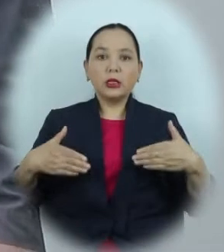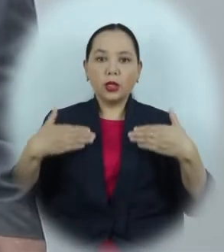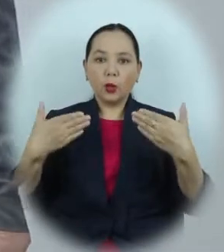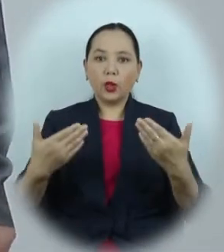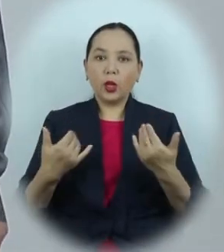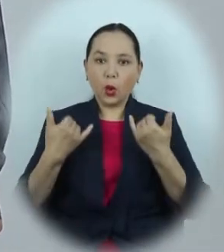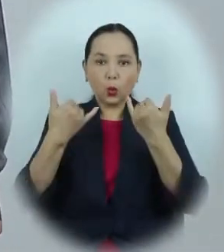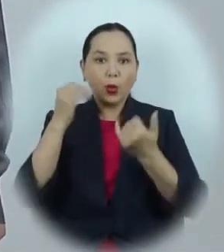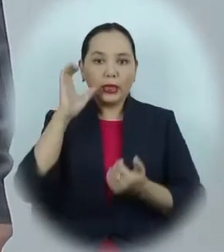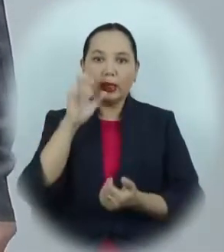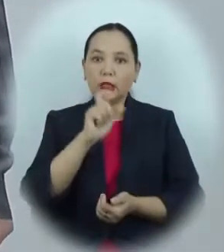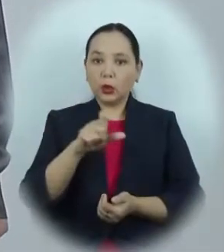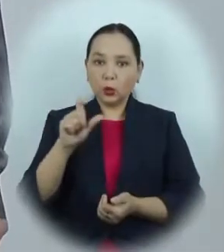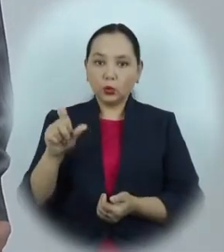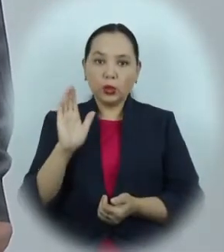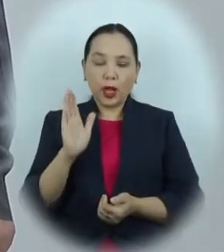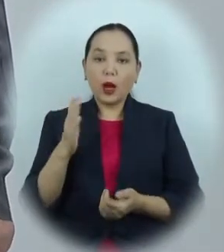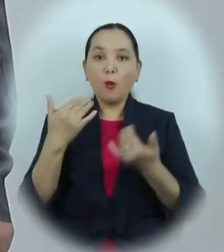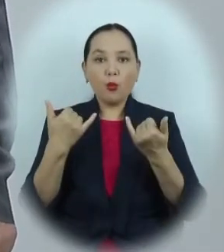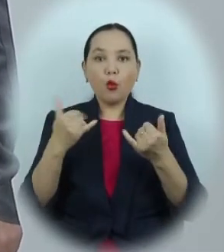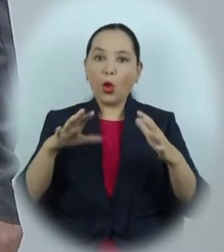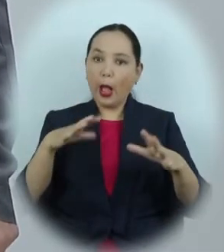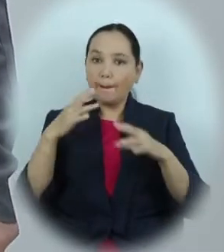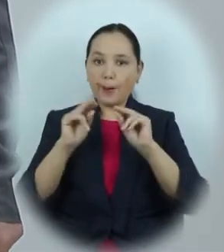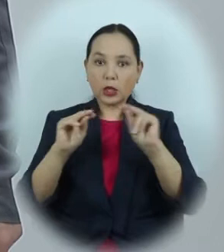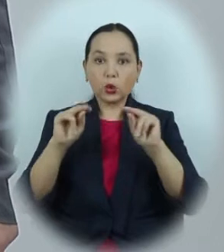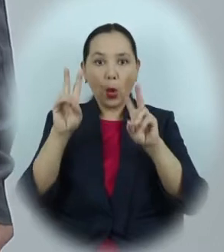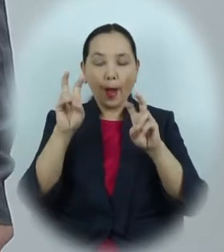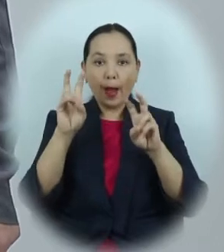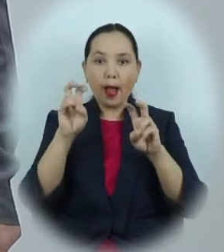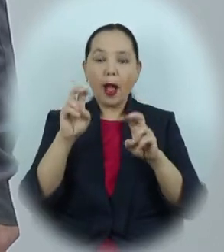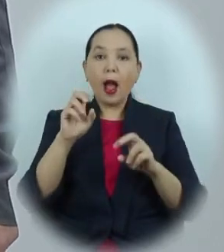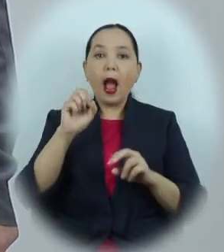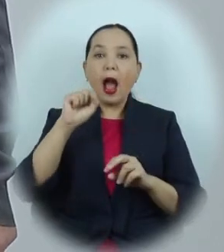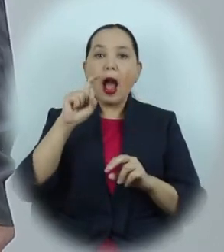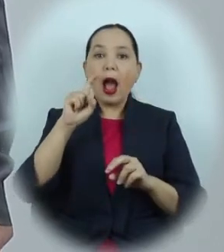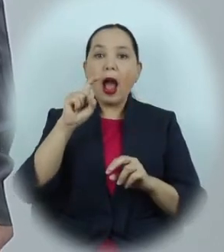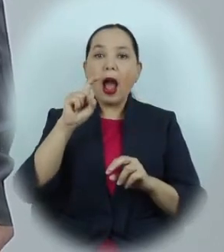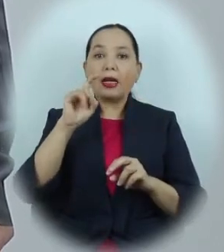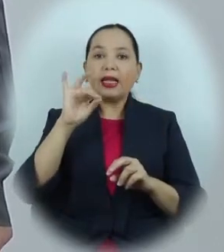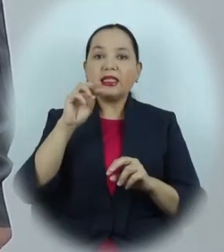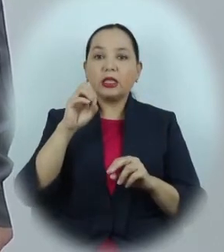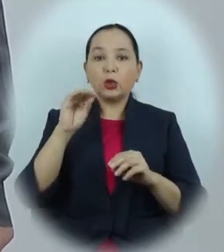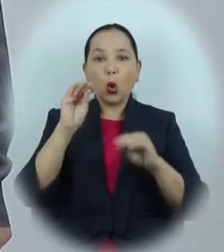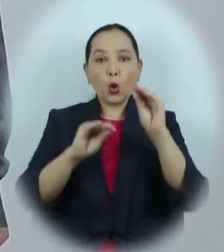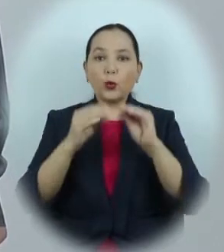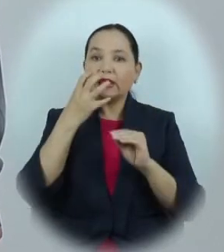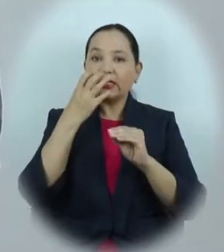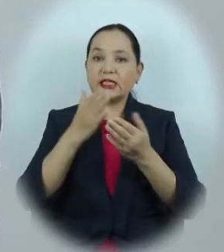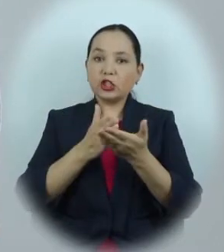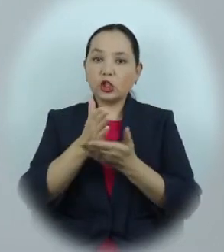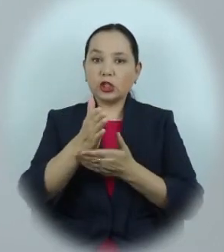Assalomu alaykum, hurmatli tinglovchilar. Bugungi mashg'ulotimiz mavzusi arxitektura qurilish chizmalariga isitish